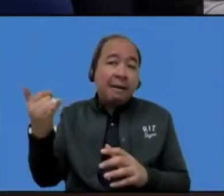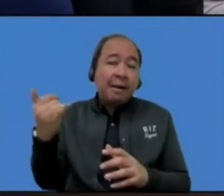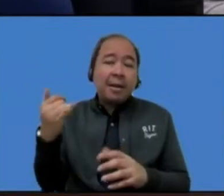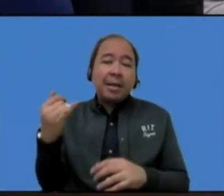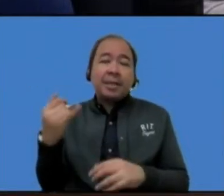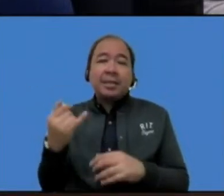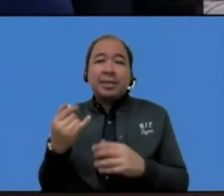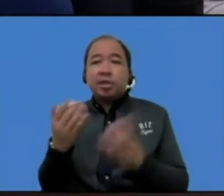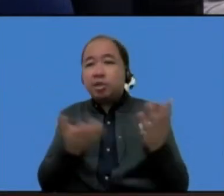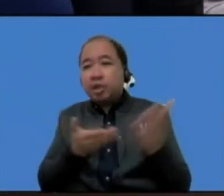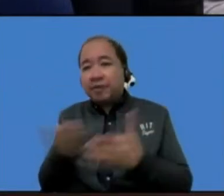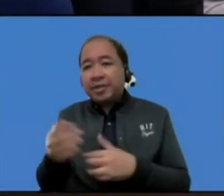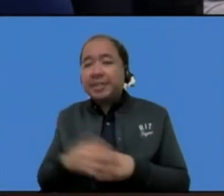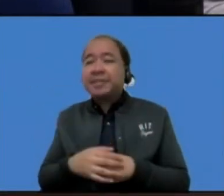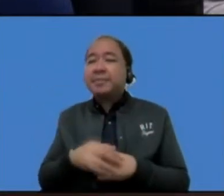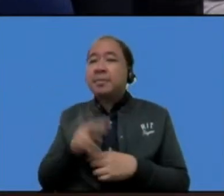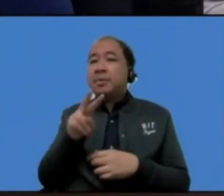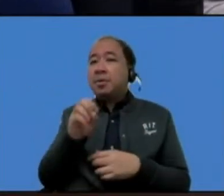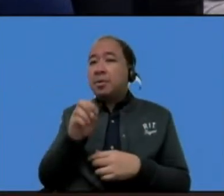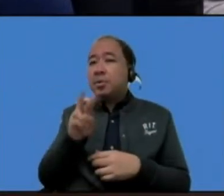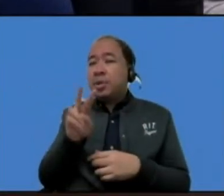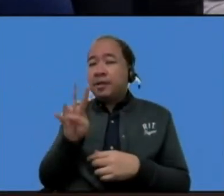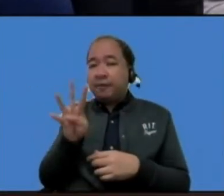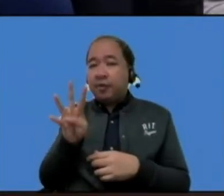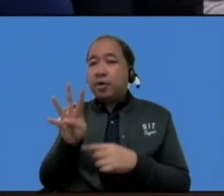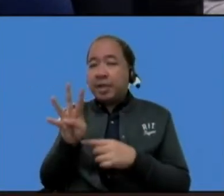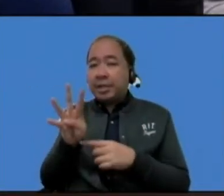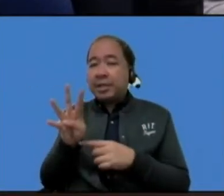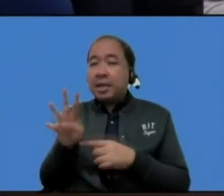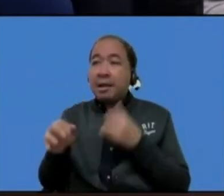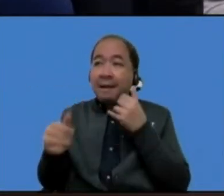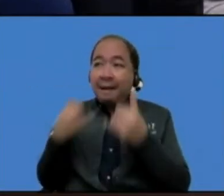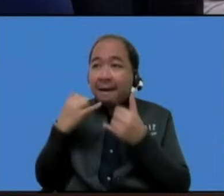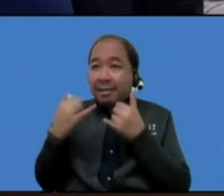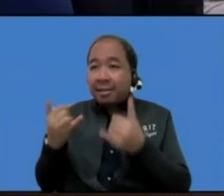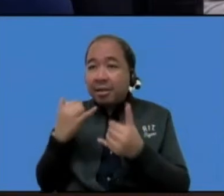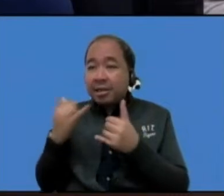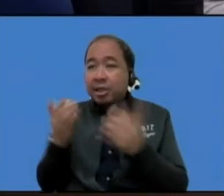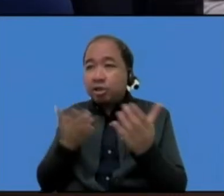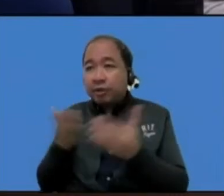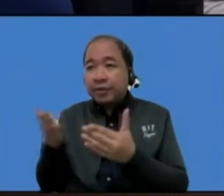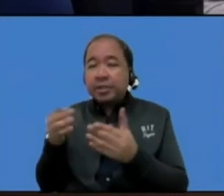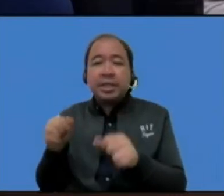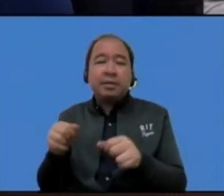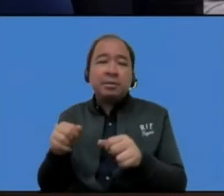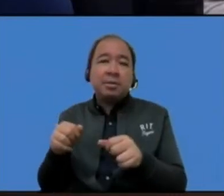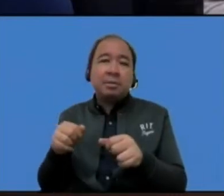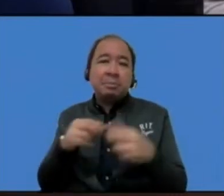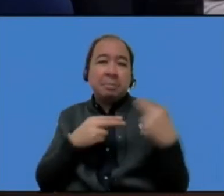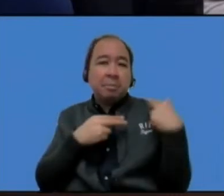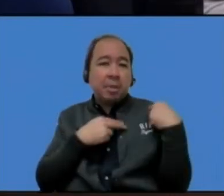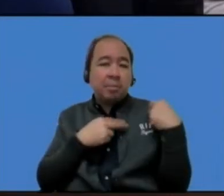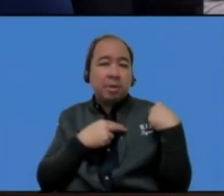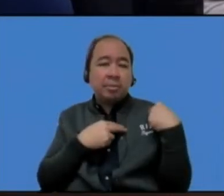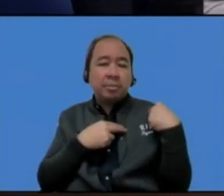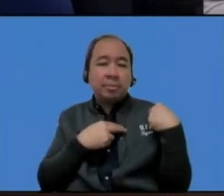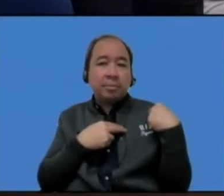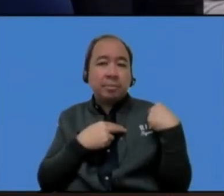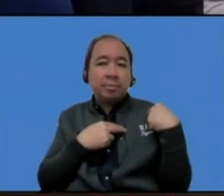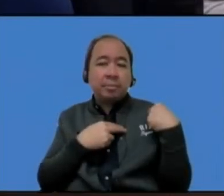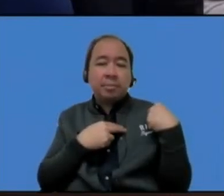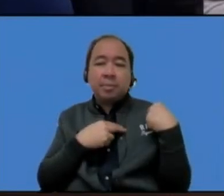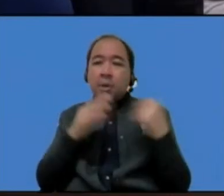这个热线受理了中外人员的咨询来电超过708万